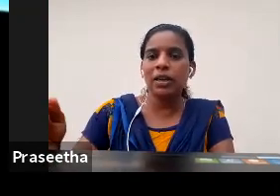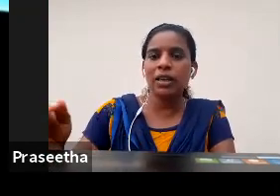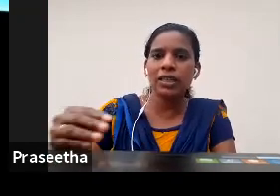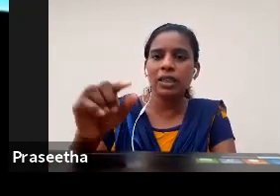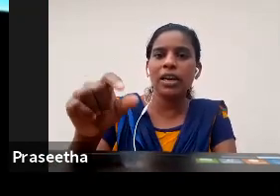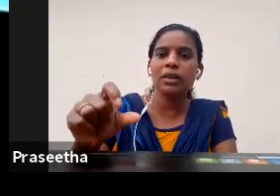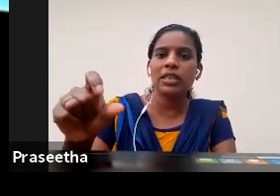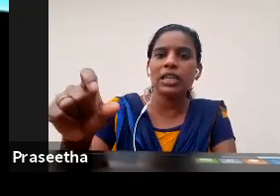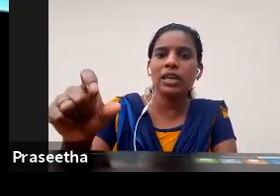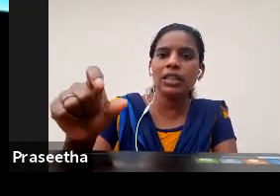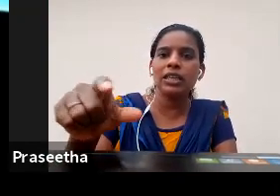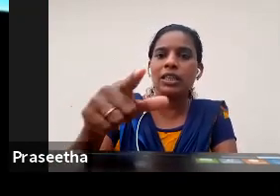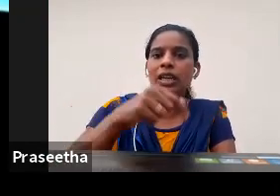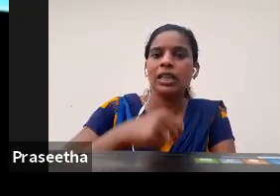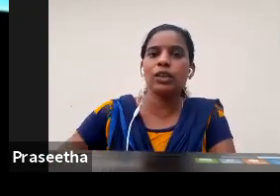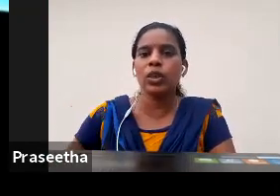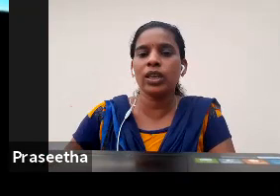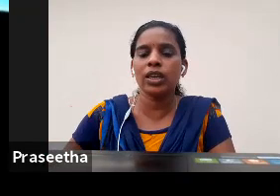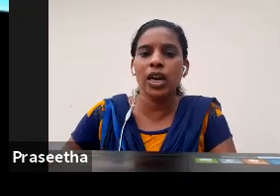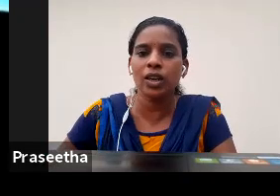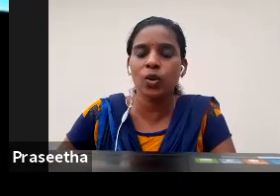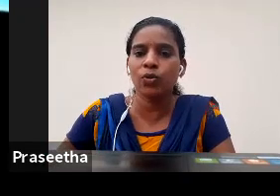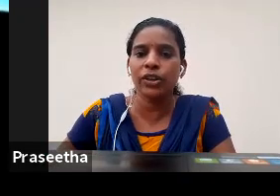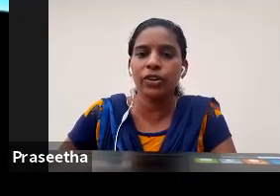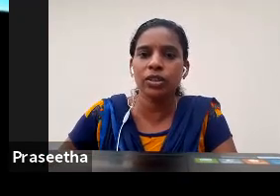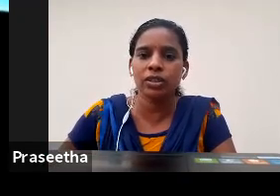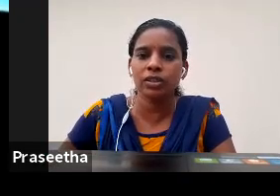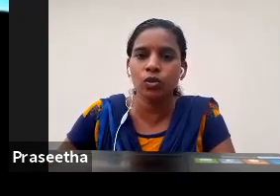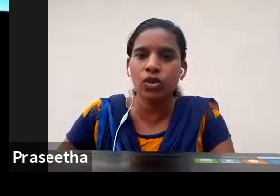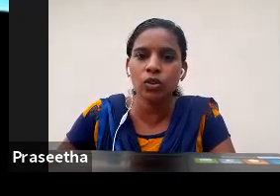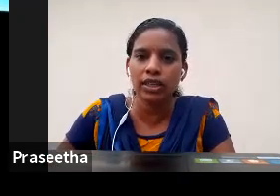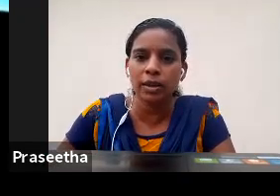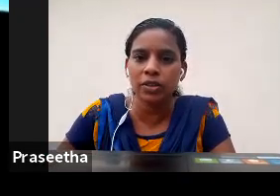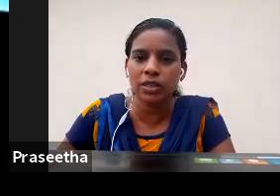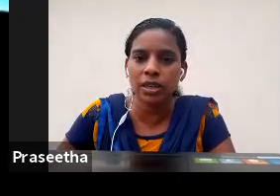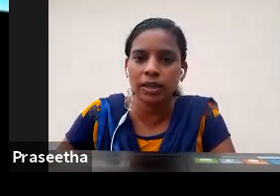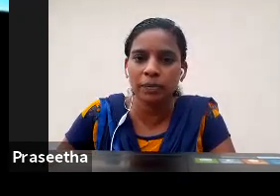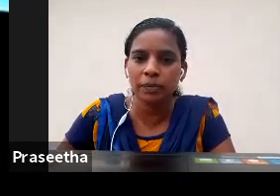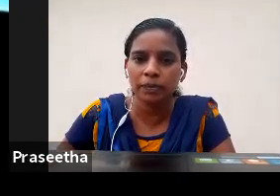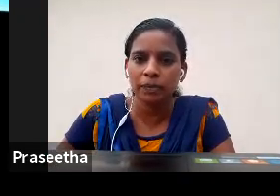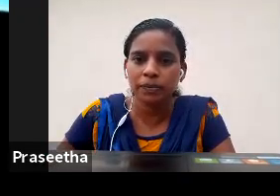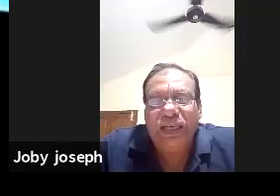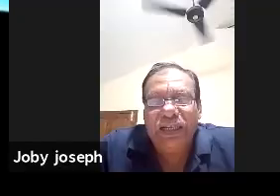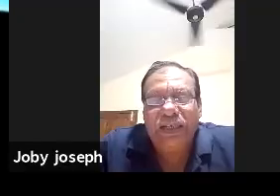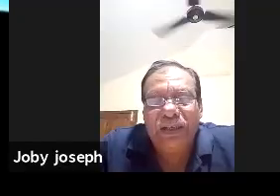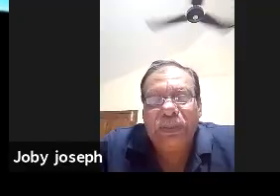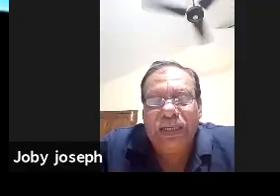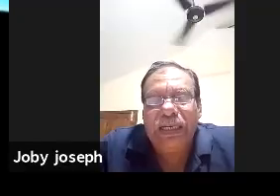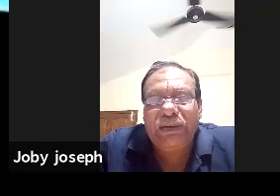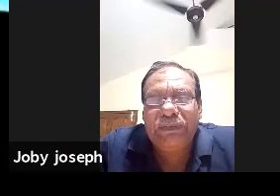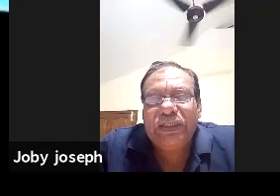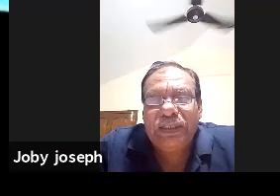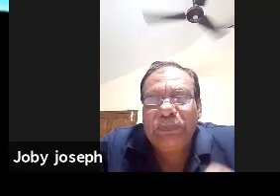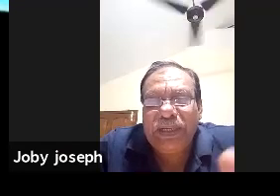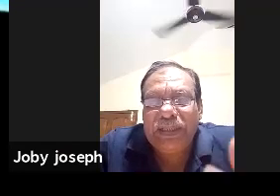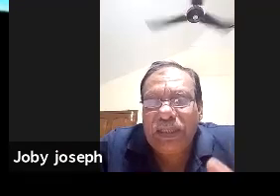സാറ് പറഞ്ഞത് കൃത്യമായിട്ട് മനസ്സിലാകുന്ന രീതിയിലുള്ളതായിരുന്നു എനിക്ക് കാണിക്കാനുള്ള ഒരു വീഡിയോ. അത് ഒന്നുകൂടെ ഒന്ന് ട്രൈ ചെയ്യാമോ സാറെ? ഇല്ല, ഞങ്ങളുടെ നാട്ടിലുള്ള